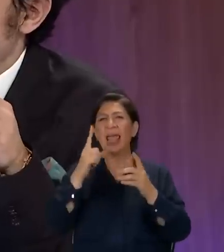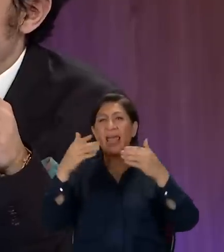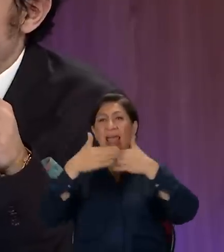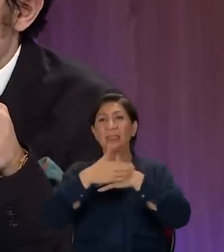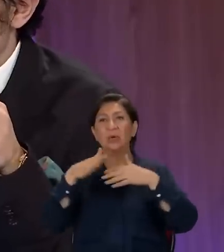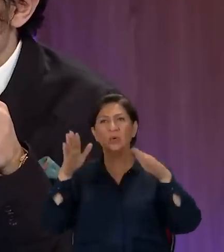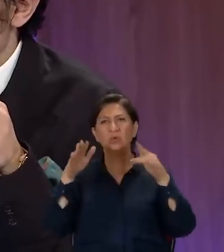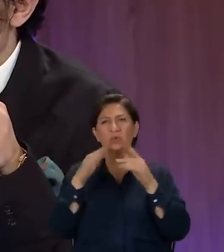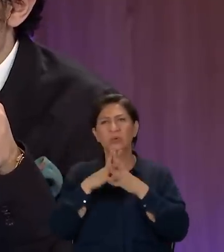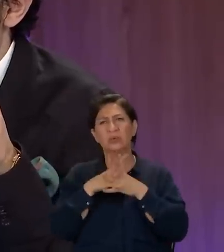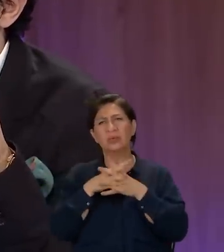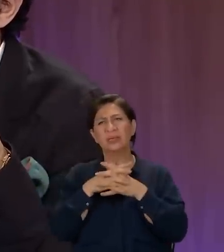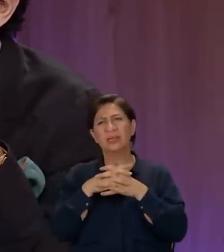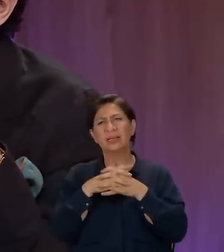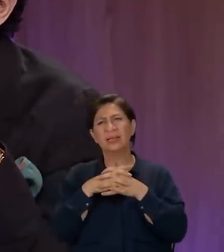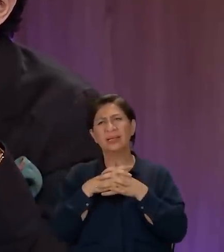kuşu,